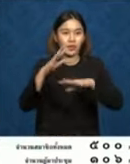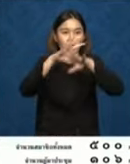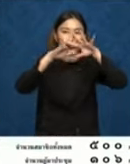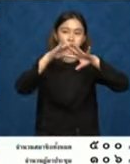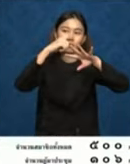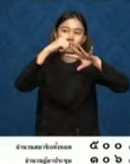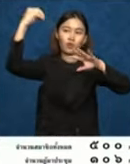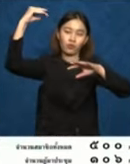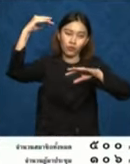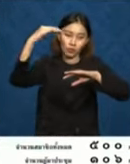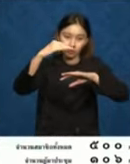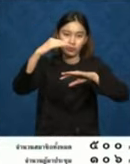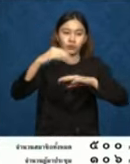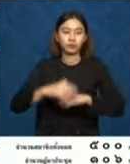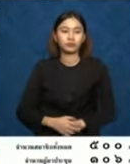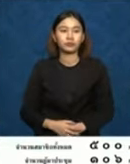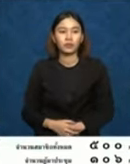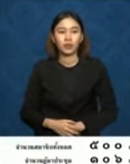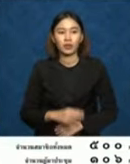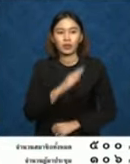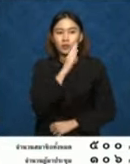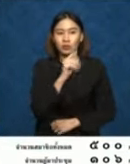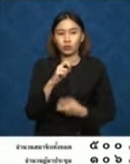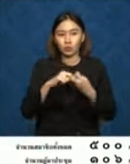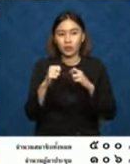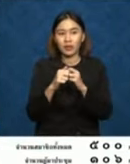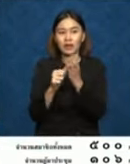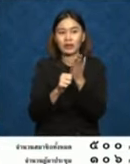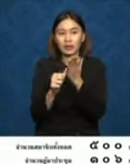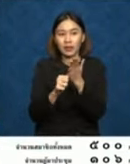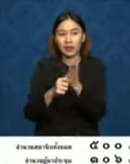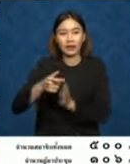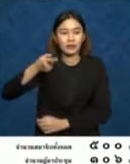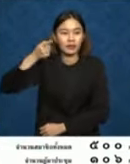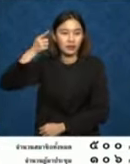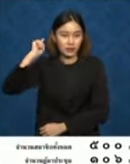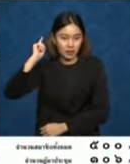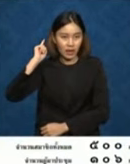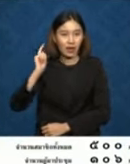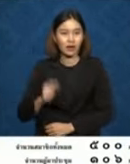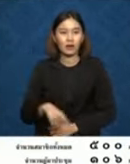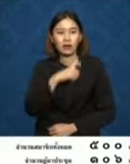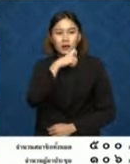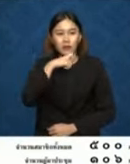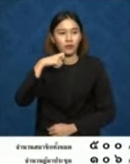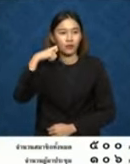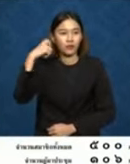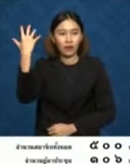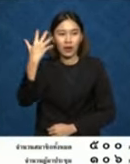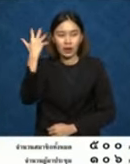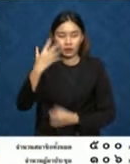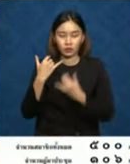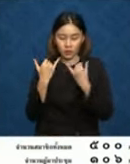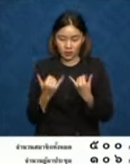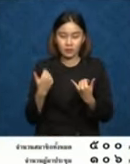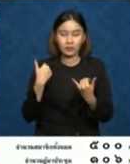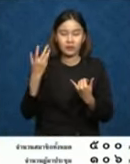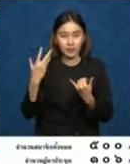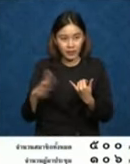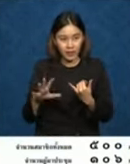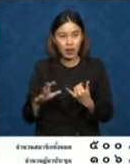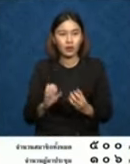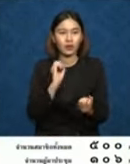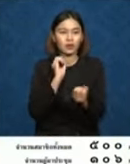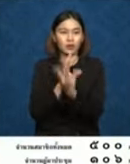ลล์แทนการใช้ไฟฟ้าอีกด้วยหากการแก้ไขยังล่าช้าสถานการณ์ภัยแล้งได้เกิดขึ้นแล้วและจะ